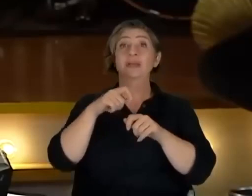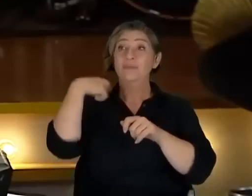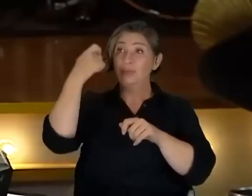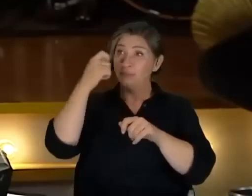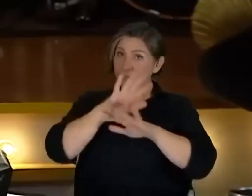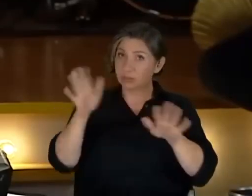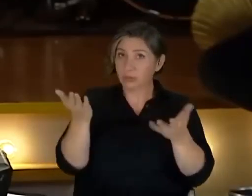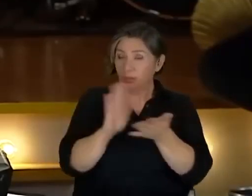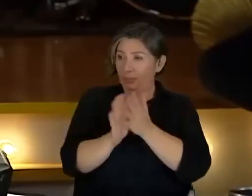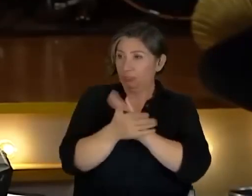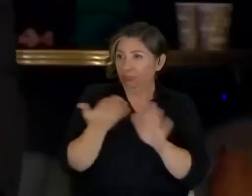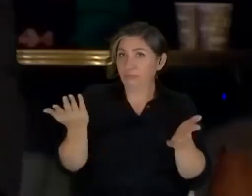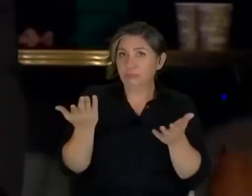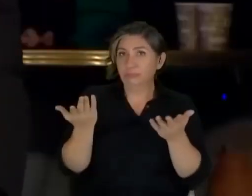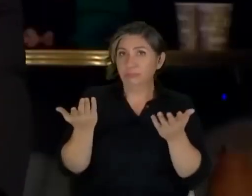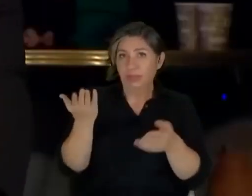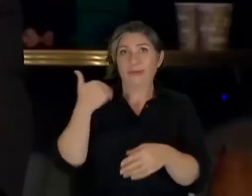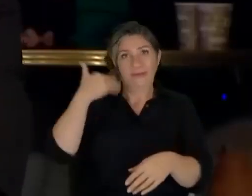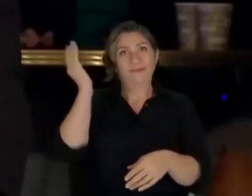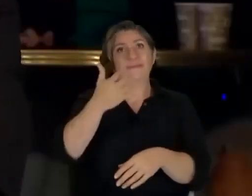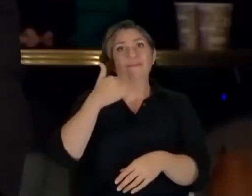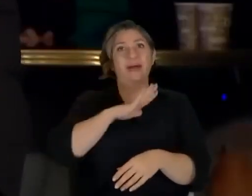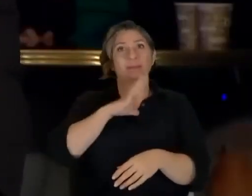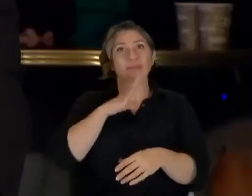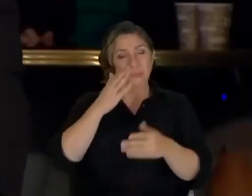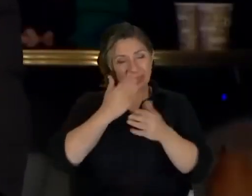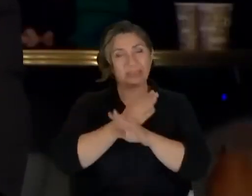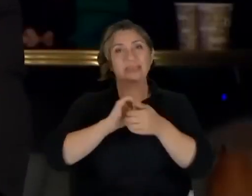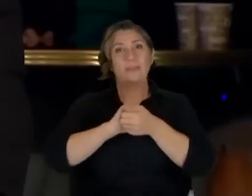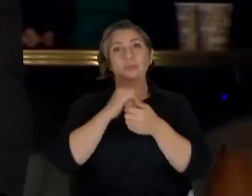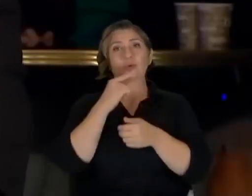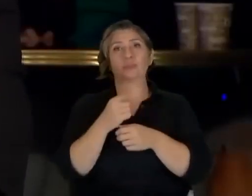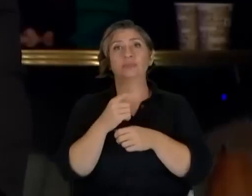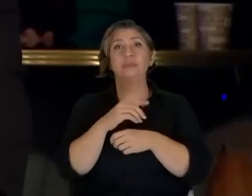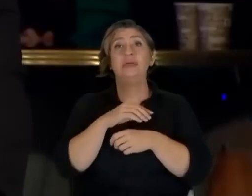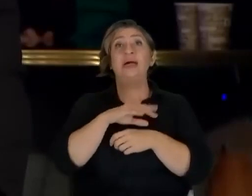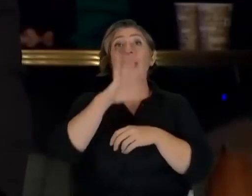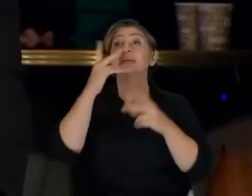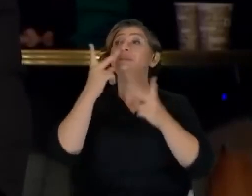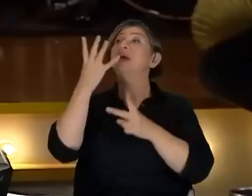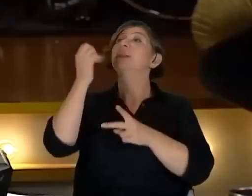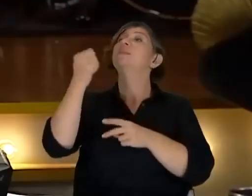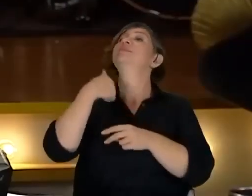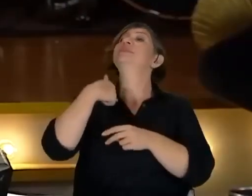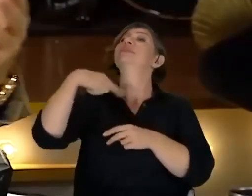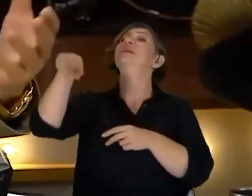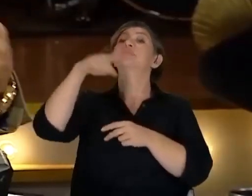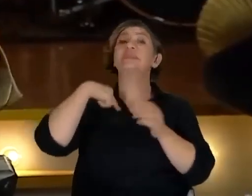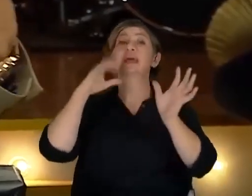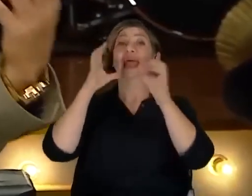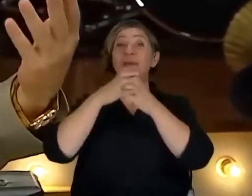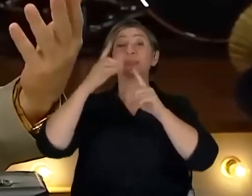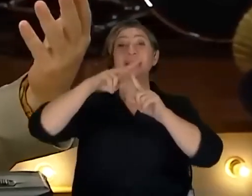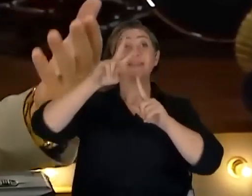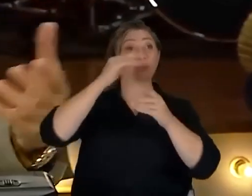de çektin, bitirdin. Tamam, onu evet, söyleyelim. Tamam. Varım ben. Tamam, ben de varım. Tamam. Söylüyorum. Evet. Bunu... Herkes mesajı aldı mı bizden? Bizim çünkü ekip